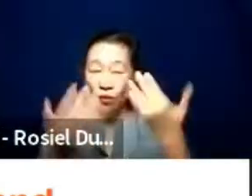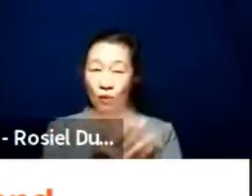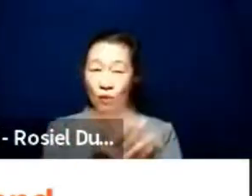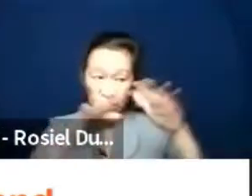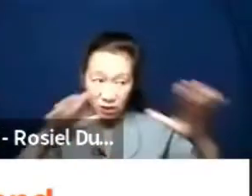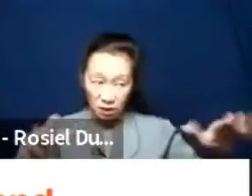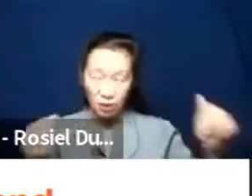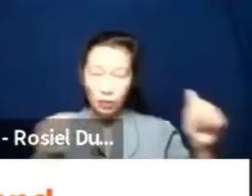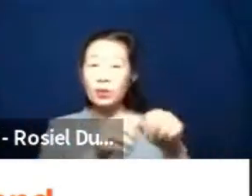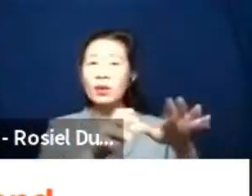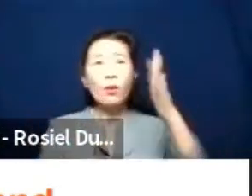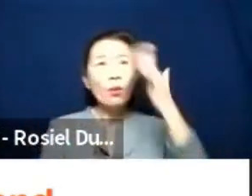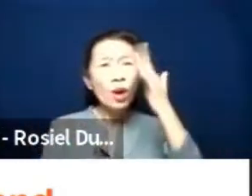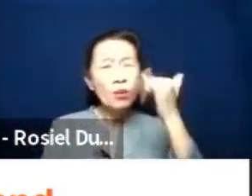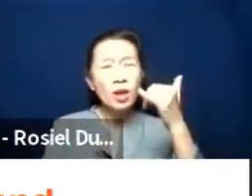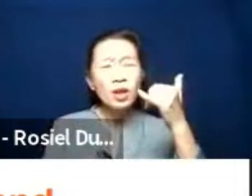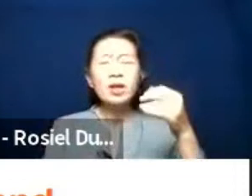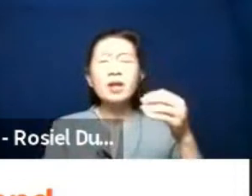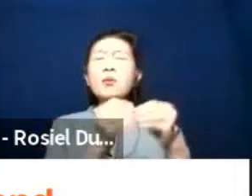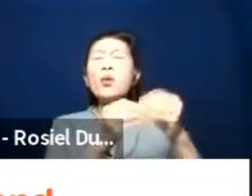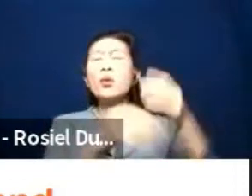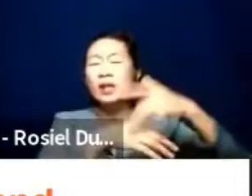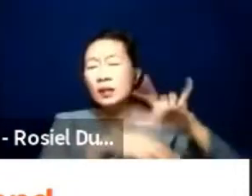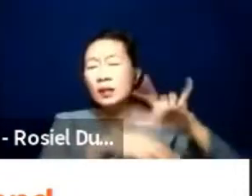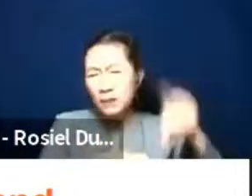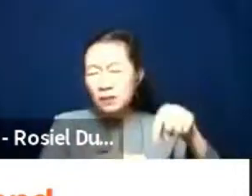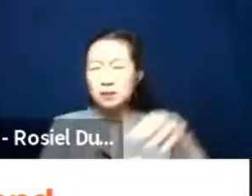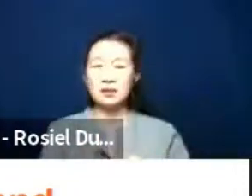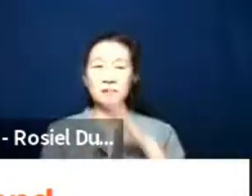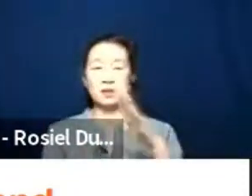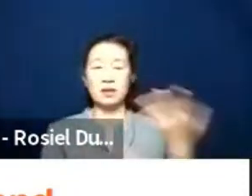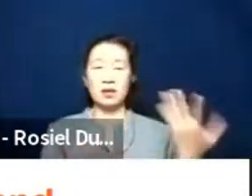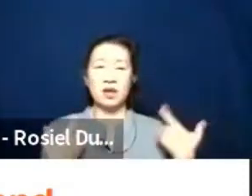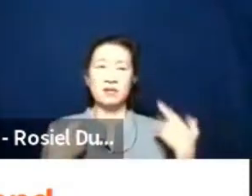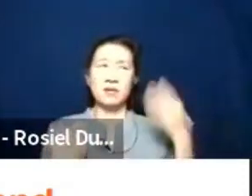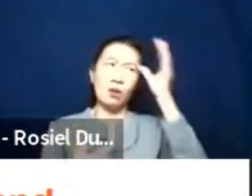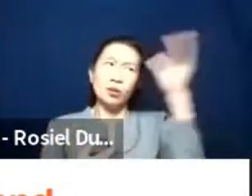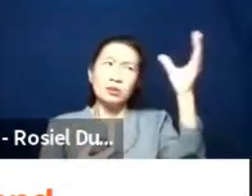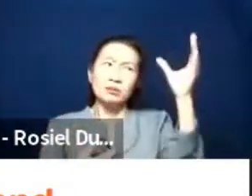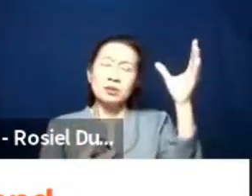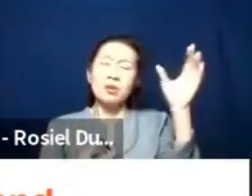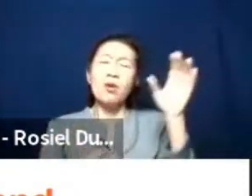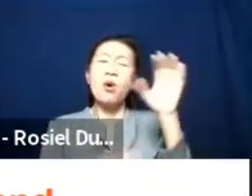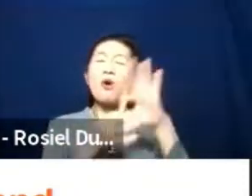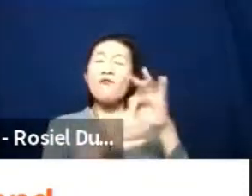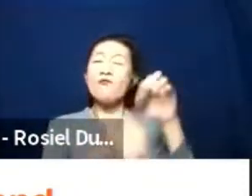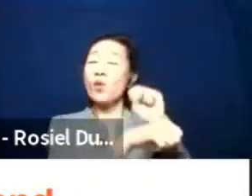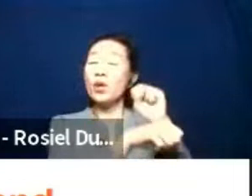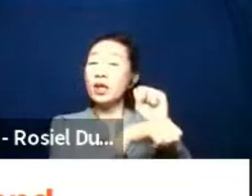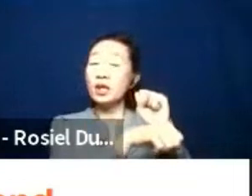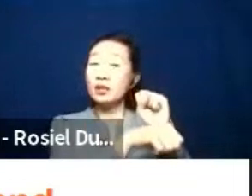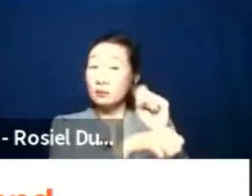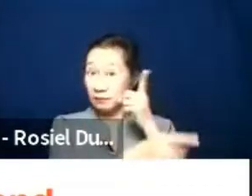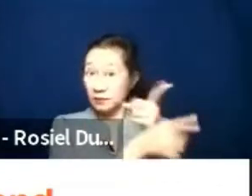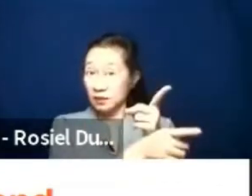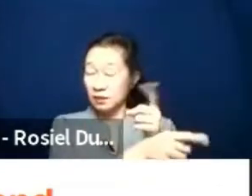disabilities. Bakit po? Dapat mas maaga pa lang nagkakaroon na sila ng konsepto ng pagtatrabaho. No?